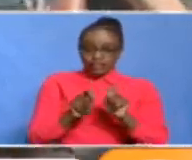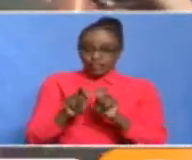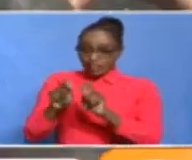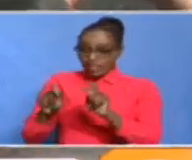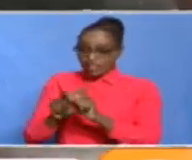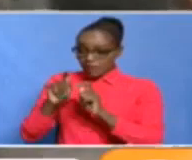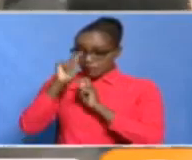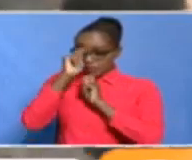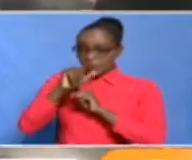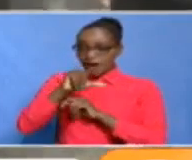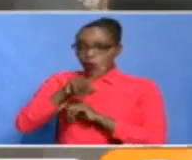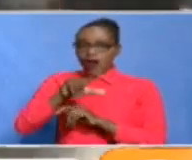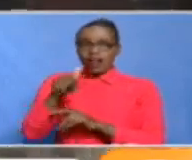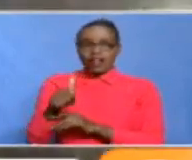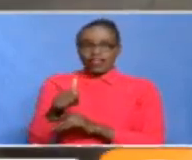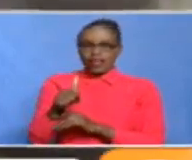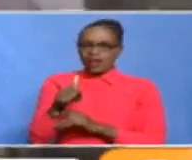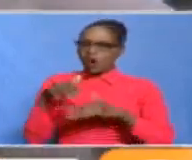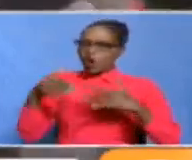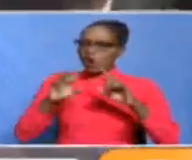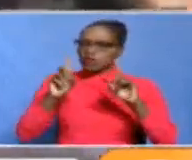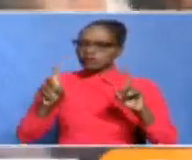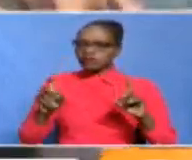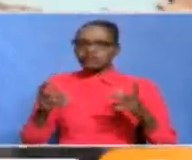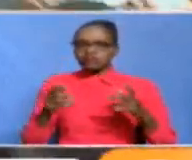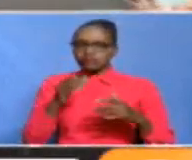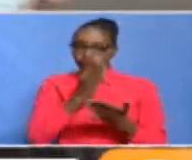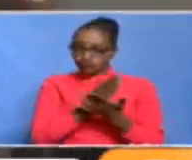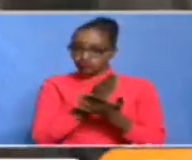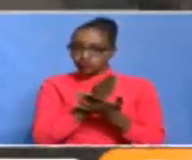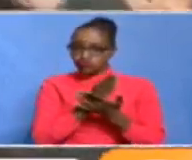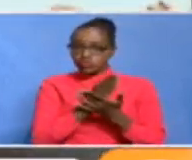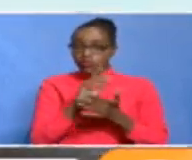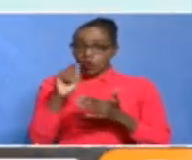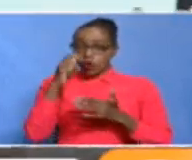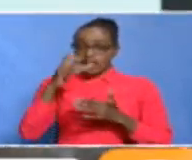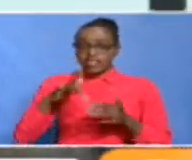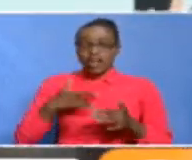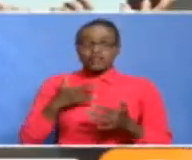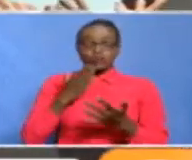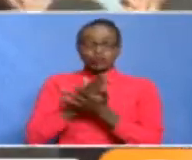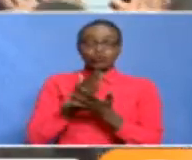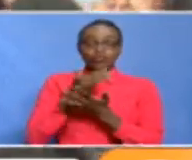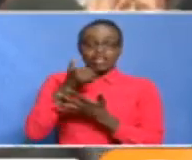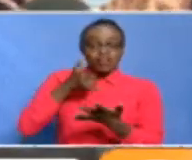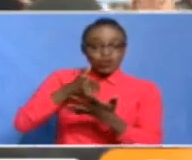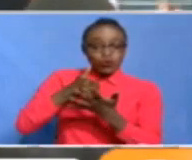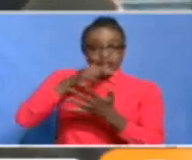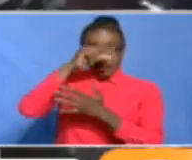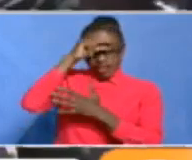jamii nyingine. Au ni namna gani? Na kila Mkenya ajisikie ako ndani ya serikali.